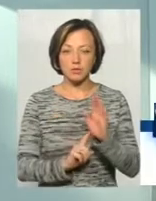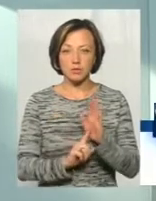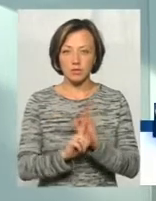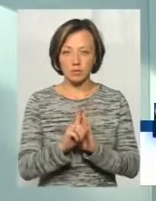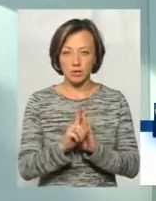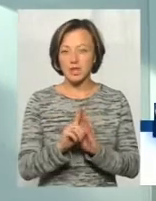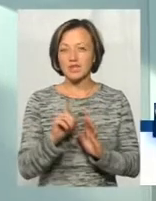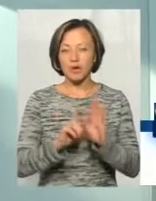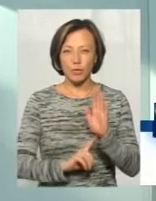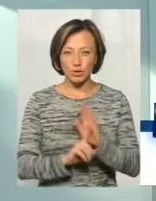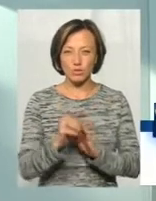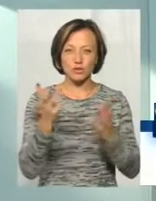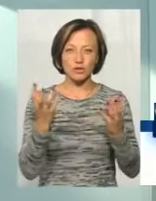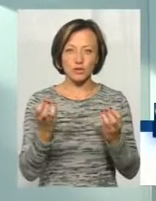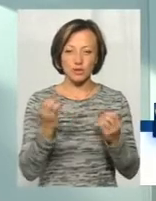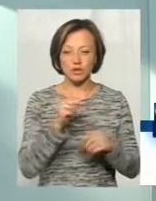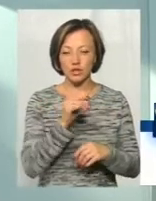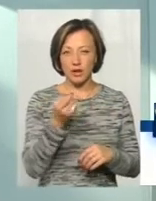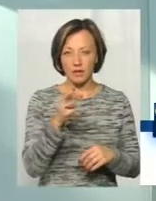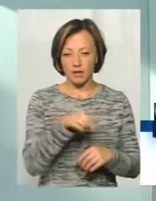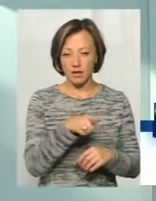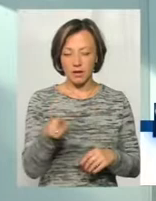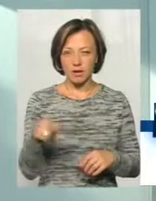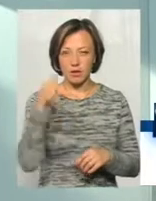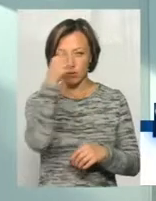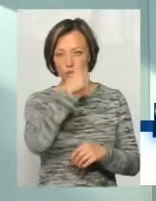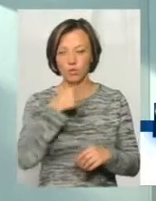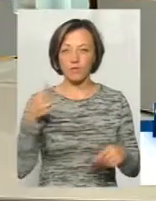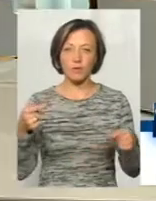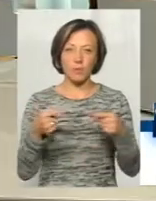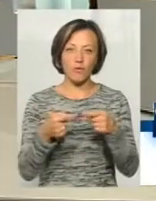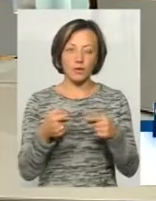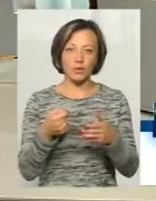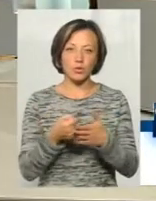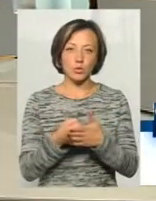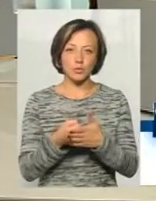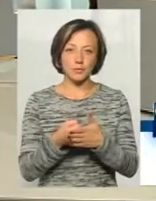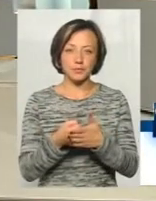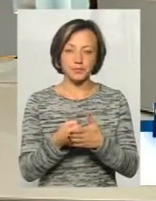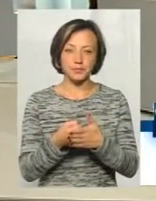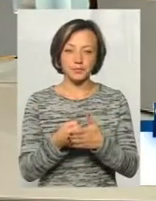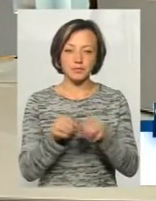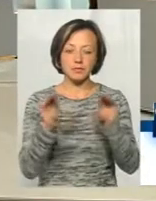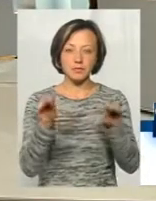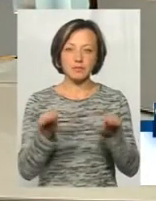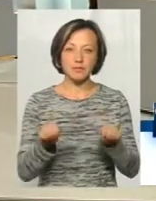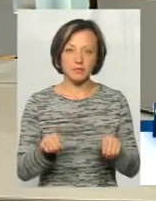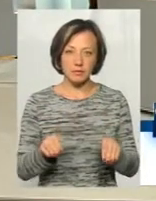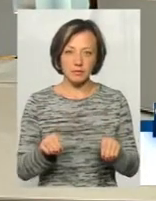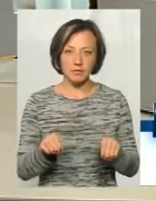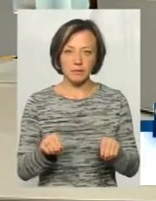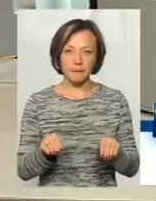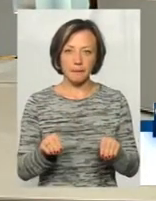започаткований, скажімо так, з червня поточного року. Відповідно, за даними, скажімо